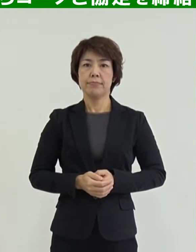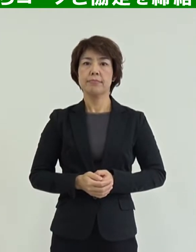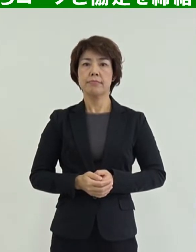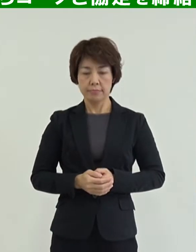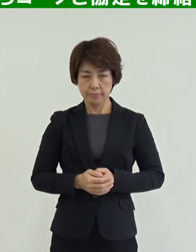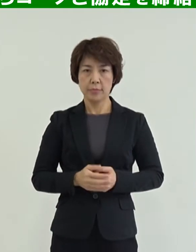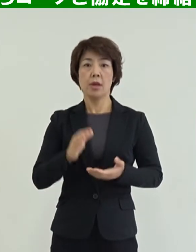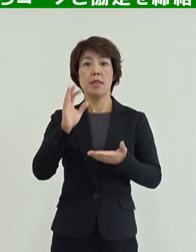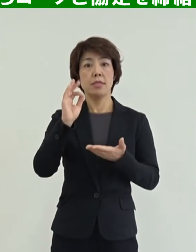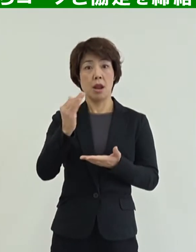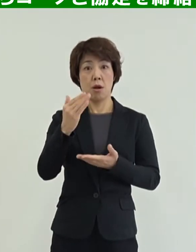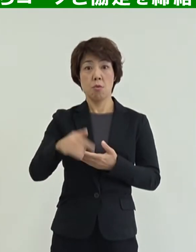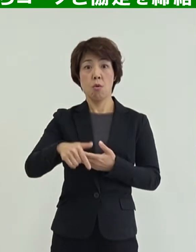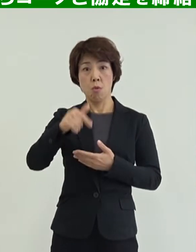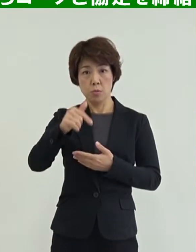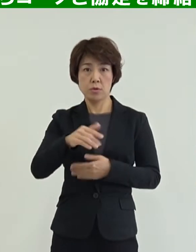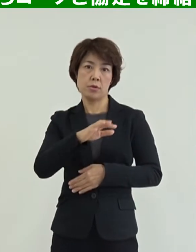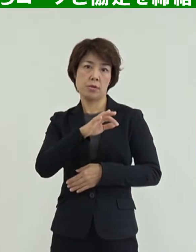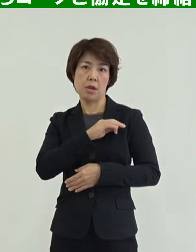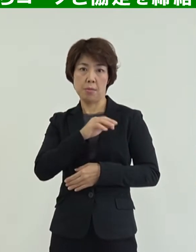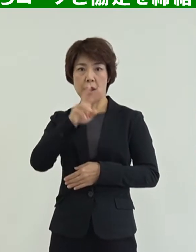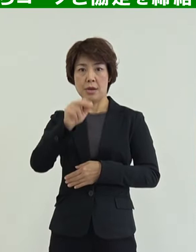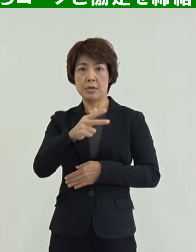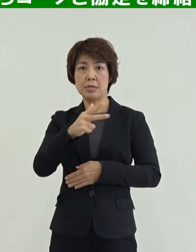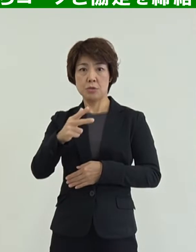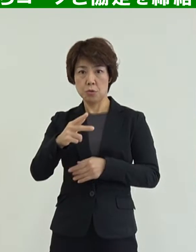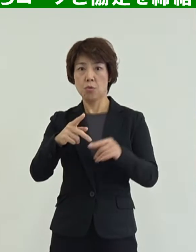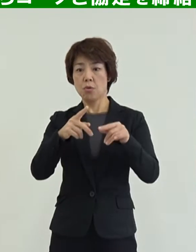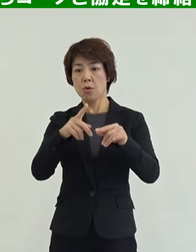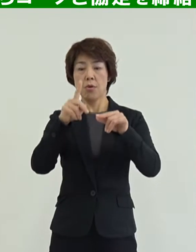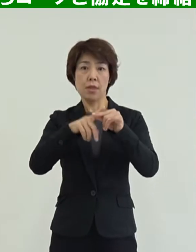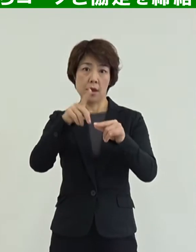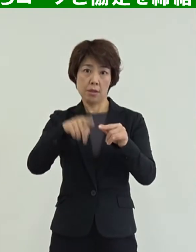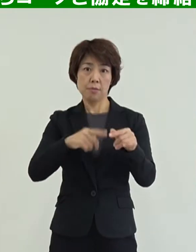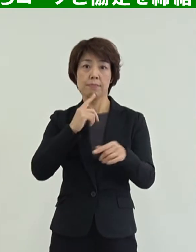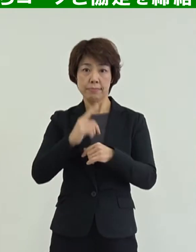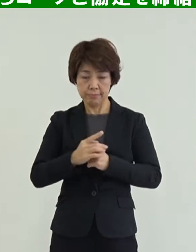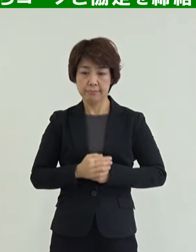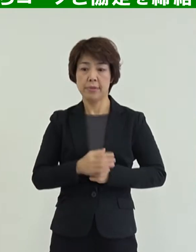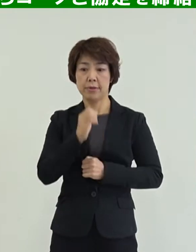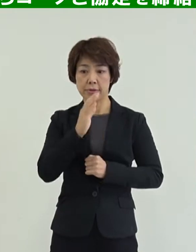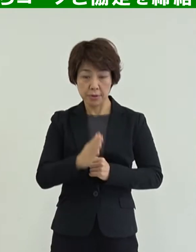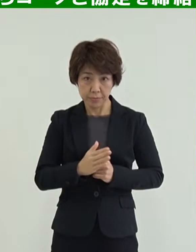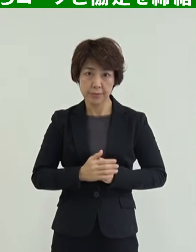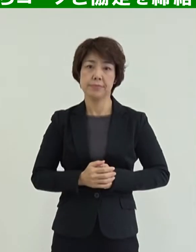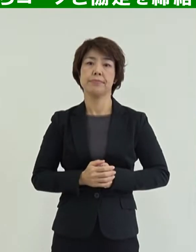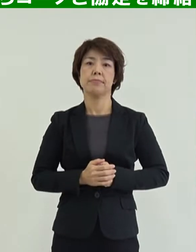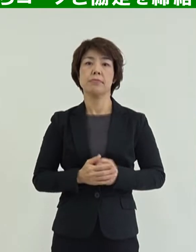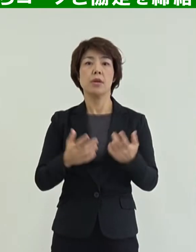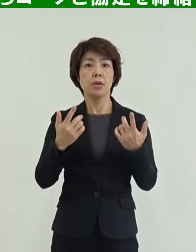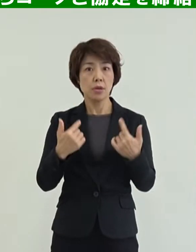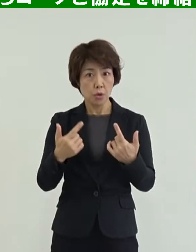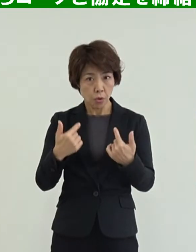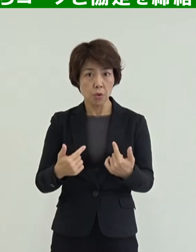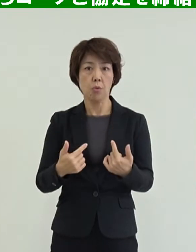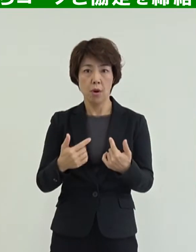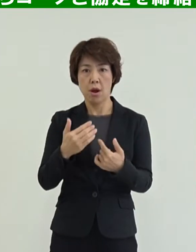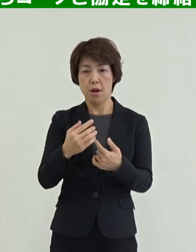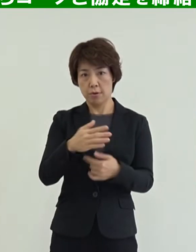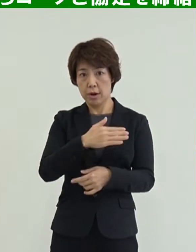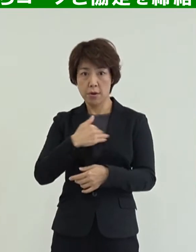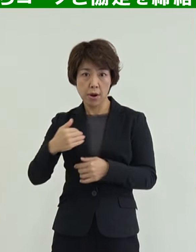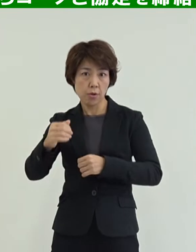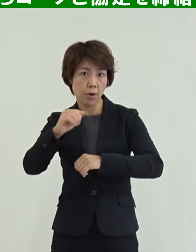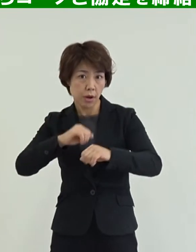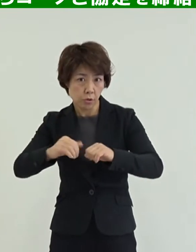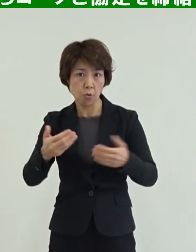ならコープのビーチお腹のと申しますよろしくお願い致しますフェイスはなら国の事業や活動へのご理解ご協力